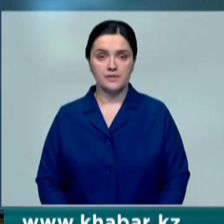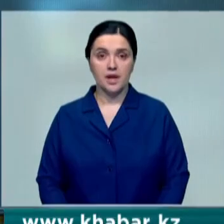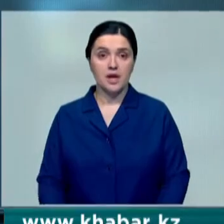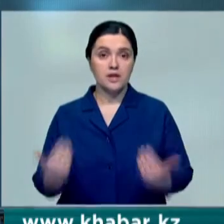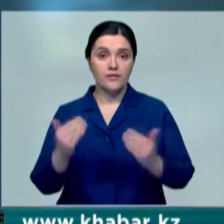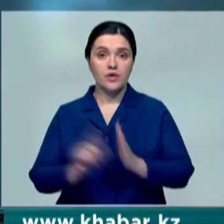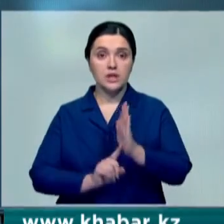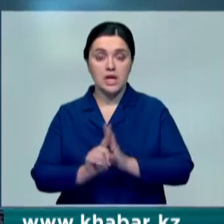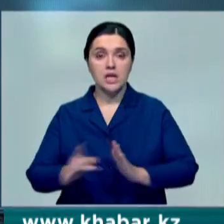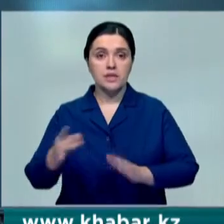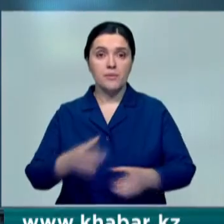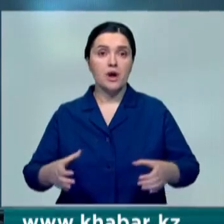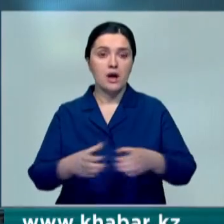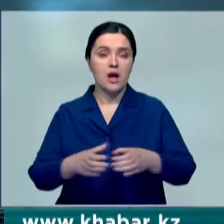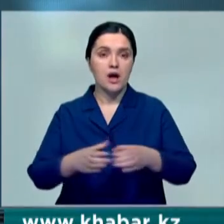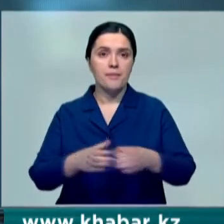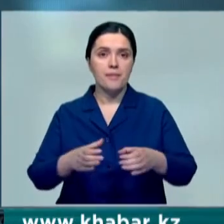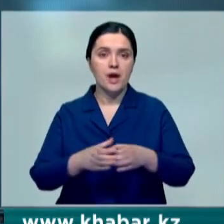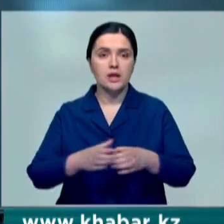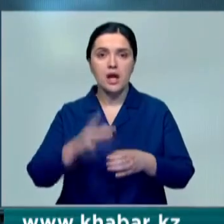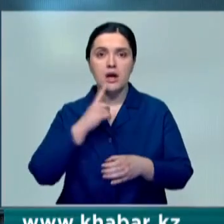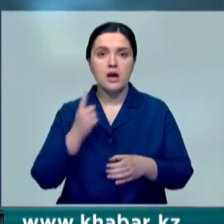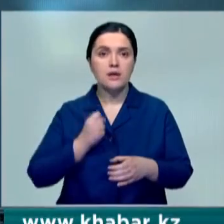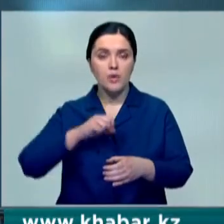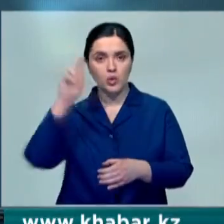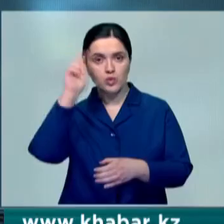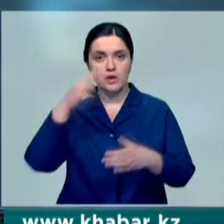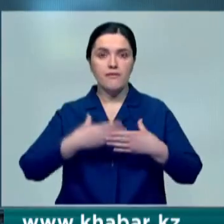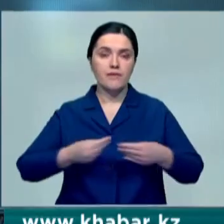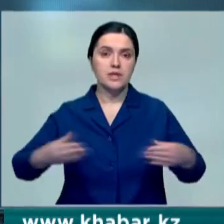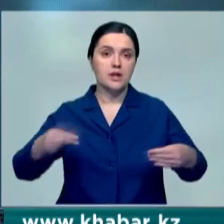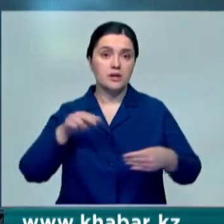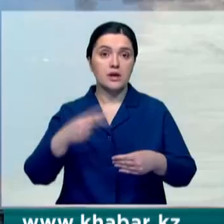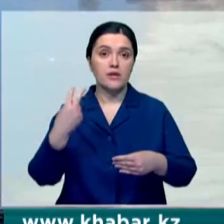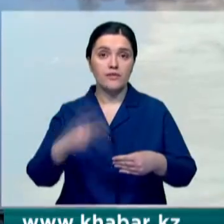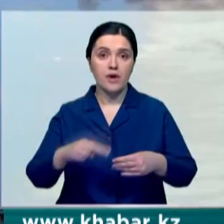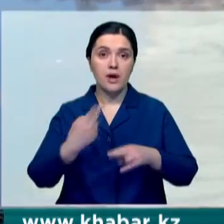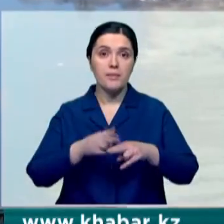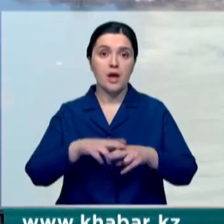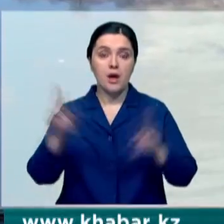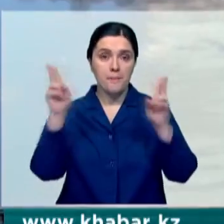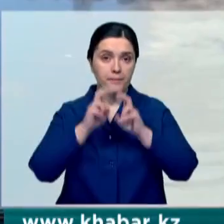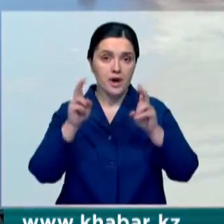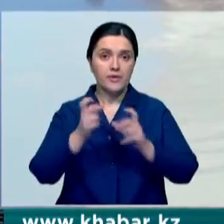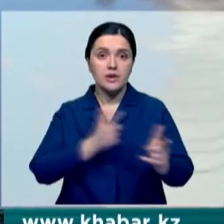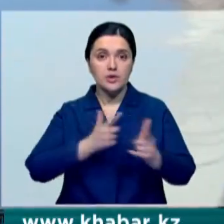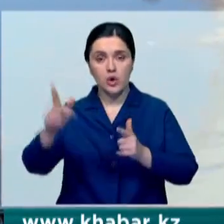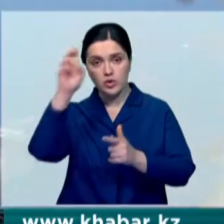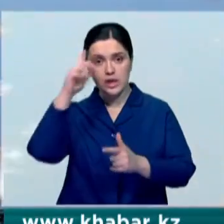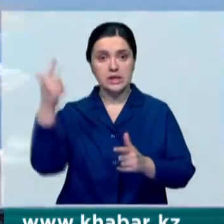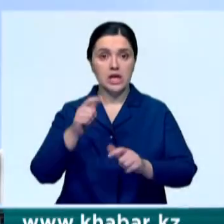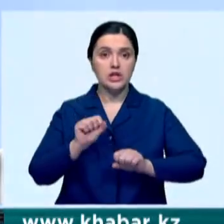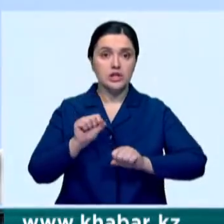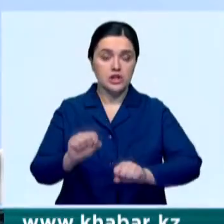В стране сегодня стартуют республиканские командно-штабные учения «КУКТЕМ-2020». Основная цель – проверить готовность